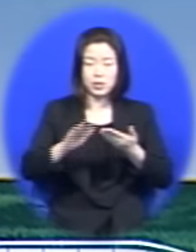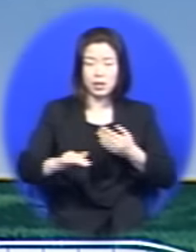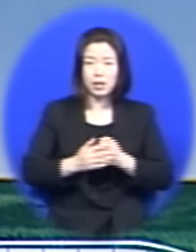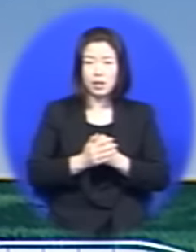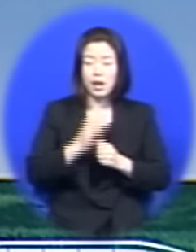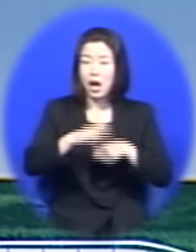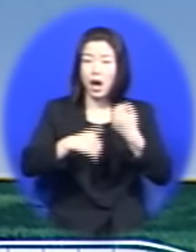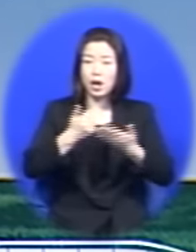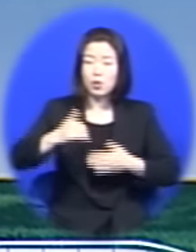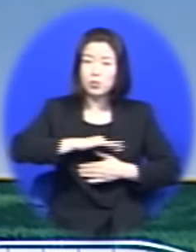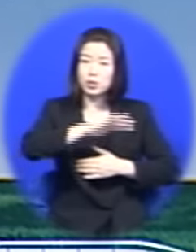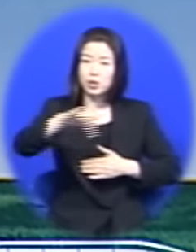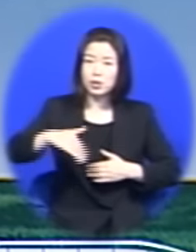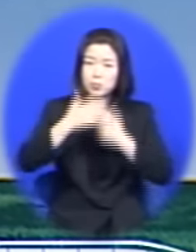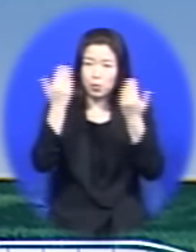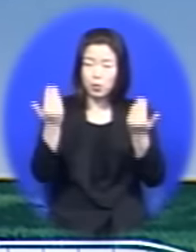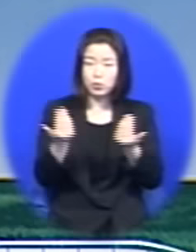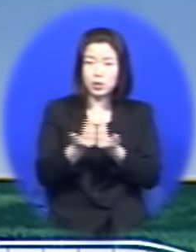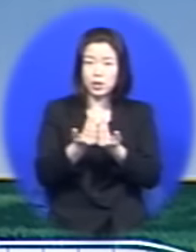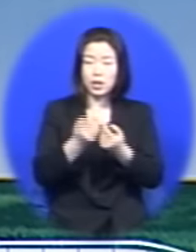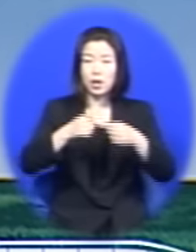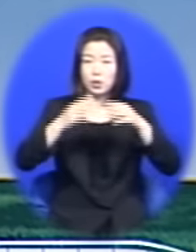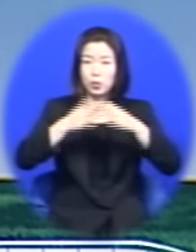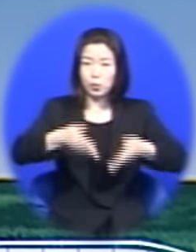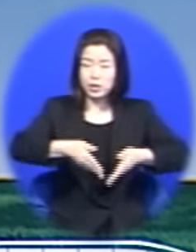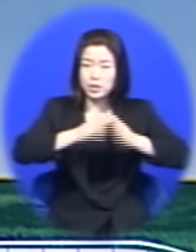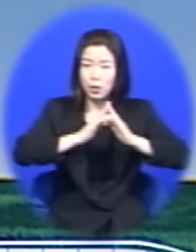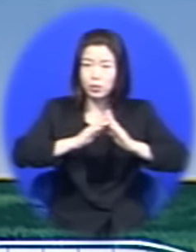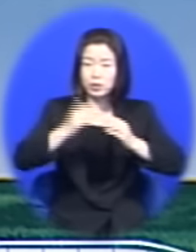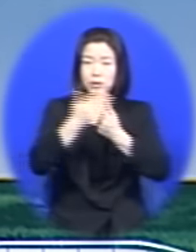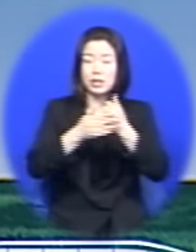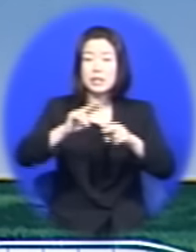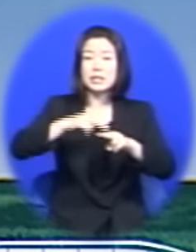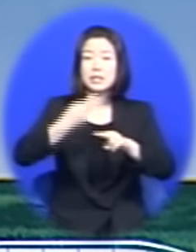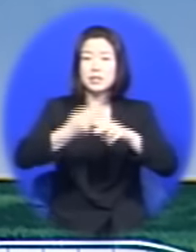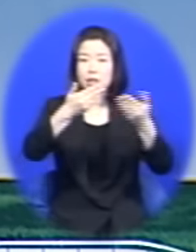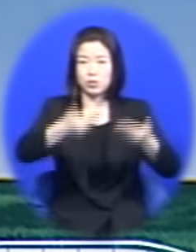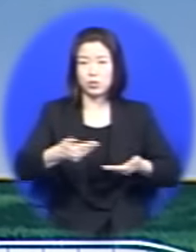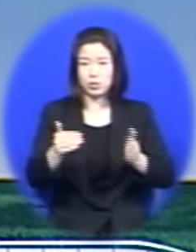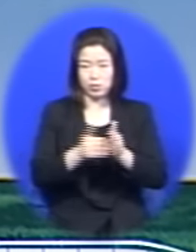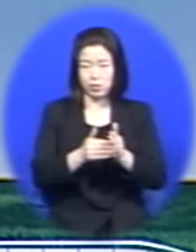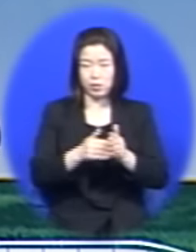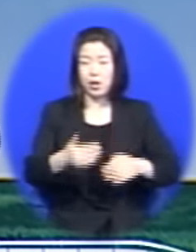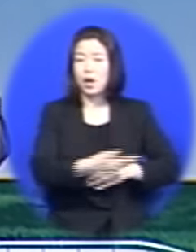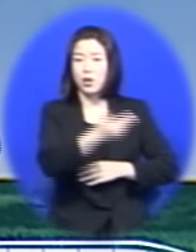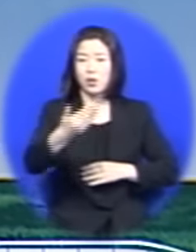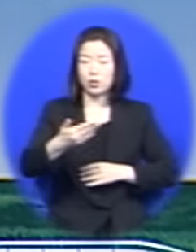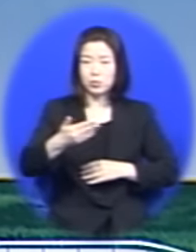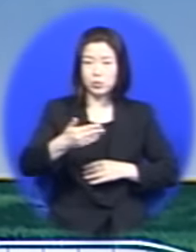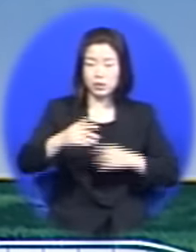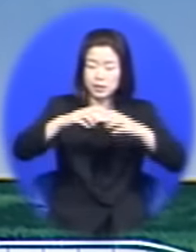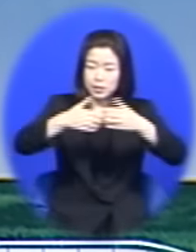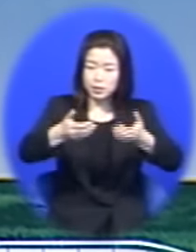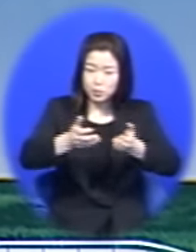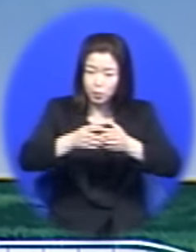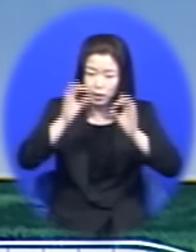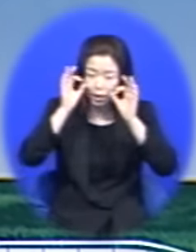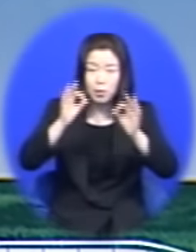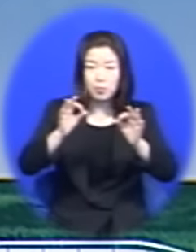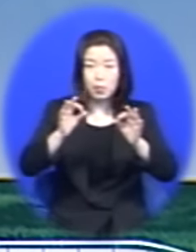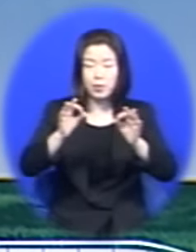하나님께서는 우리 모두에게 교회를 세우는데 필요한 은사를 주셨습니다. 여러분이 속회에 이렇게